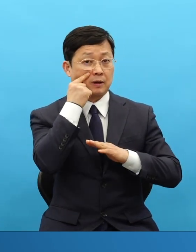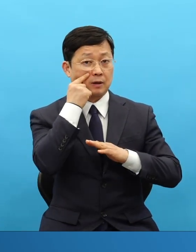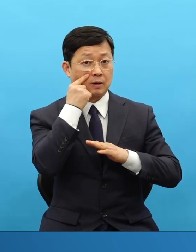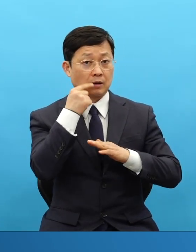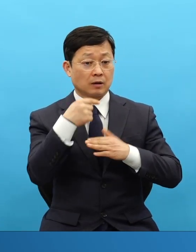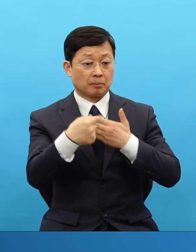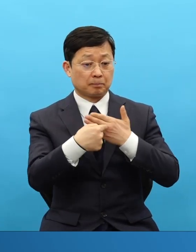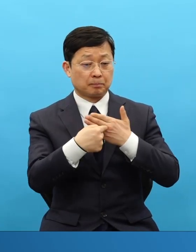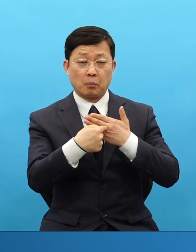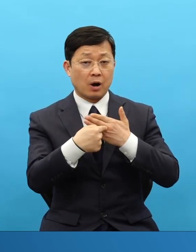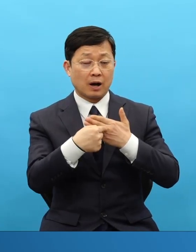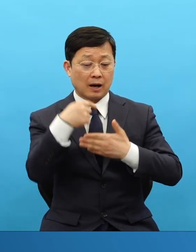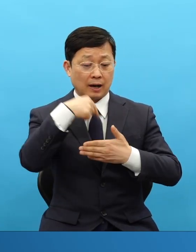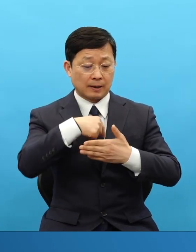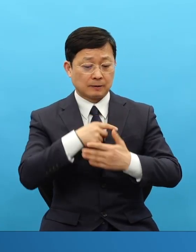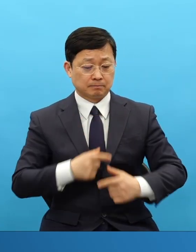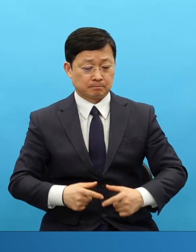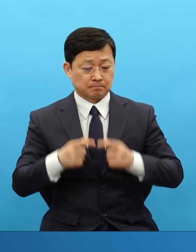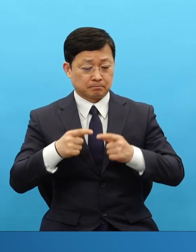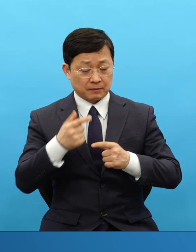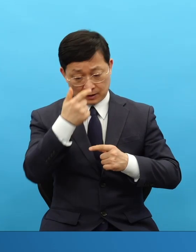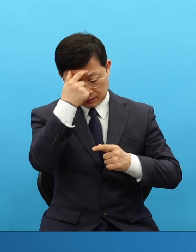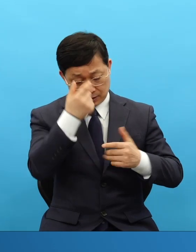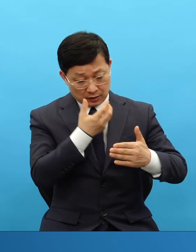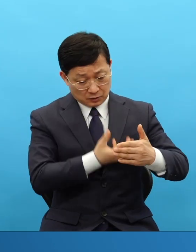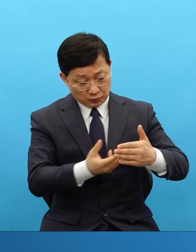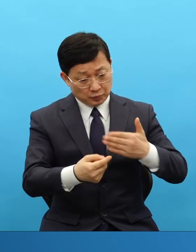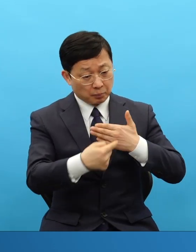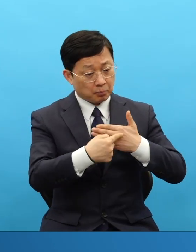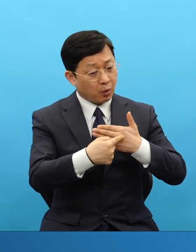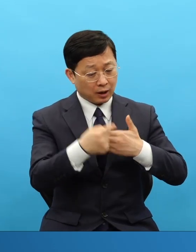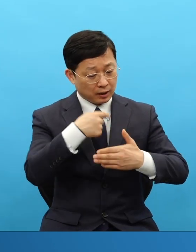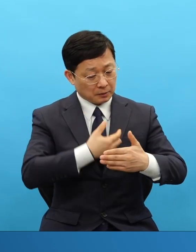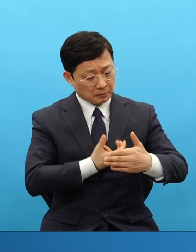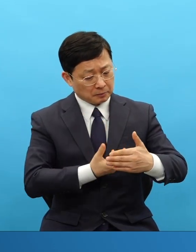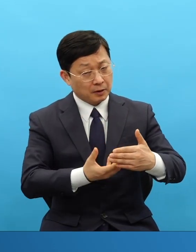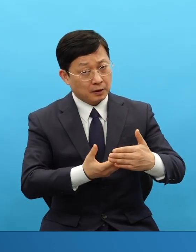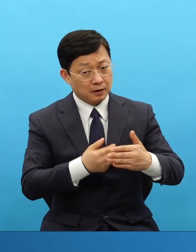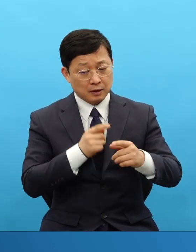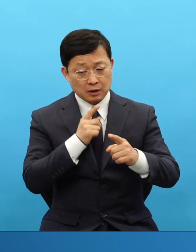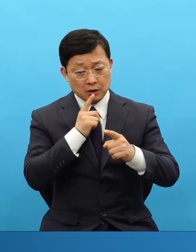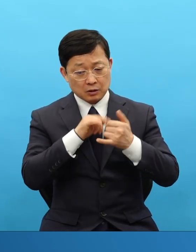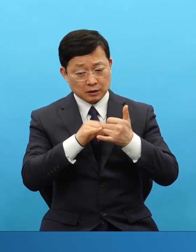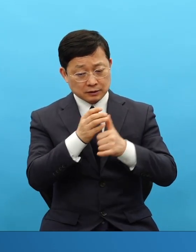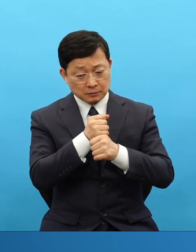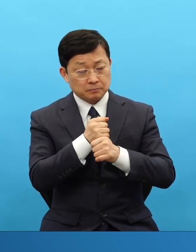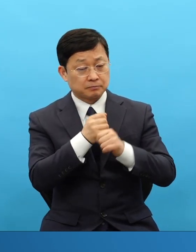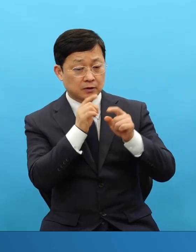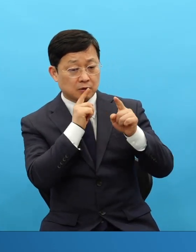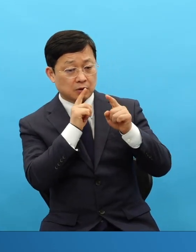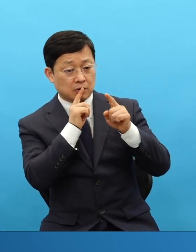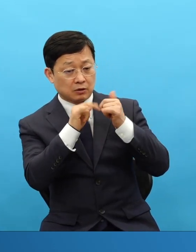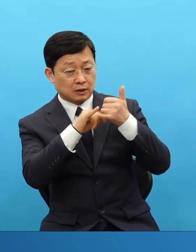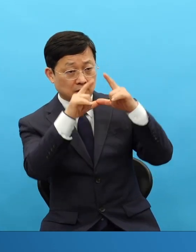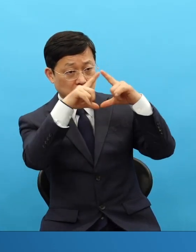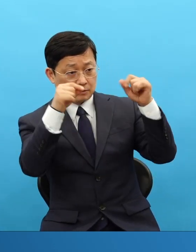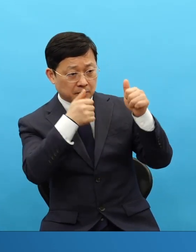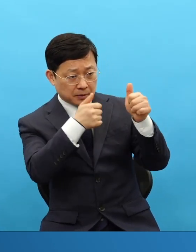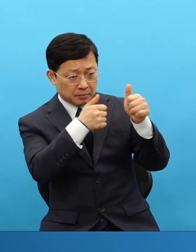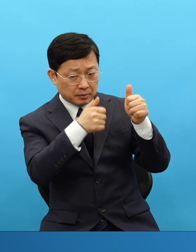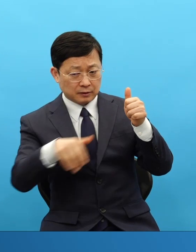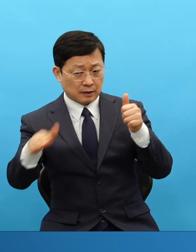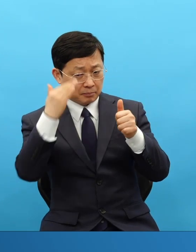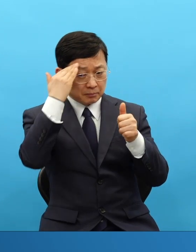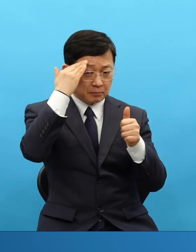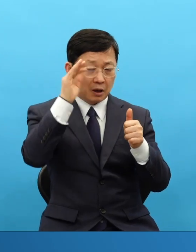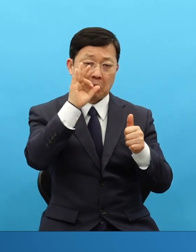그리고 이 여정도 못 뺏어 하 그리고 말씀이 군대군대 성대에 나간 이 이정표를 막을 수 없어요